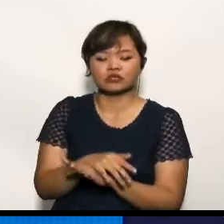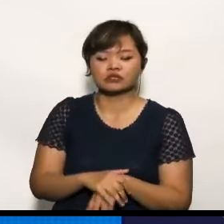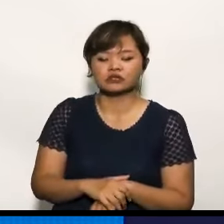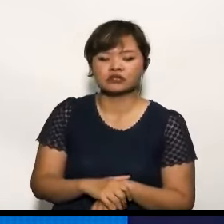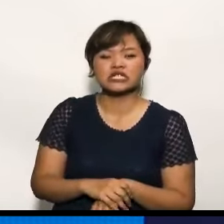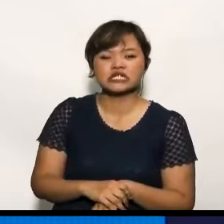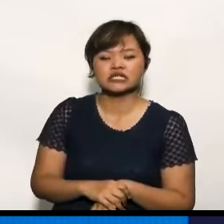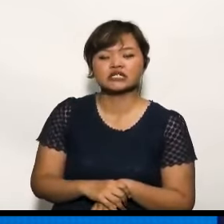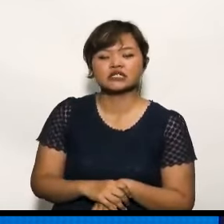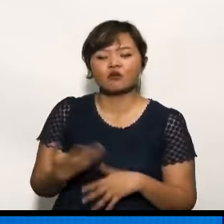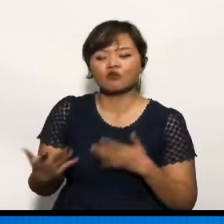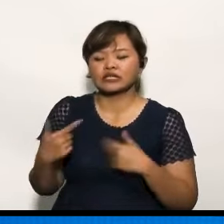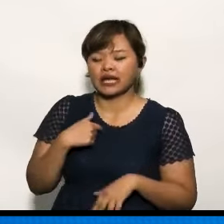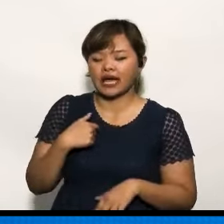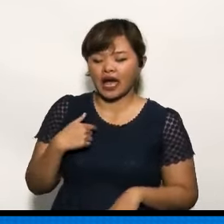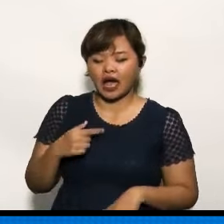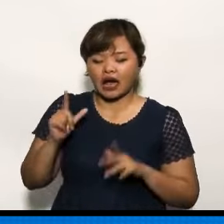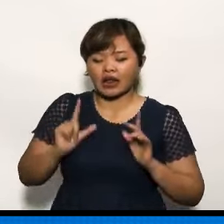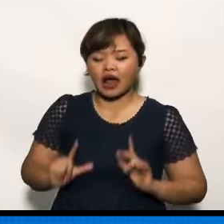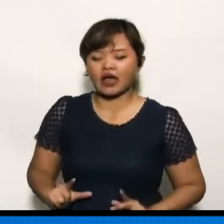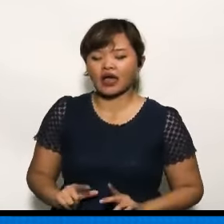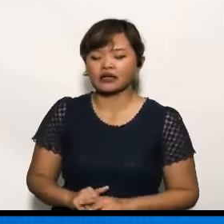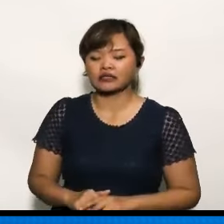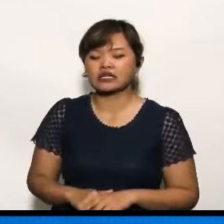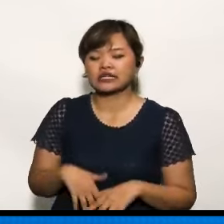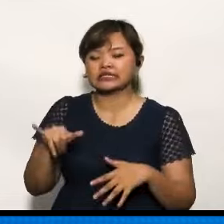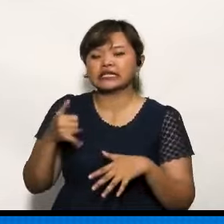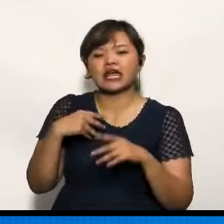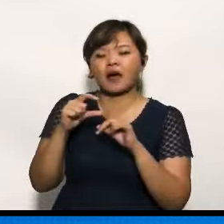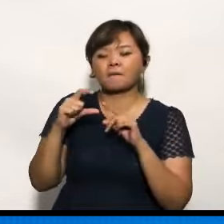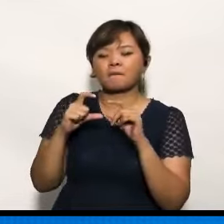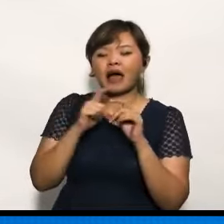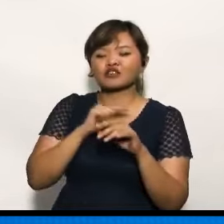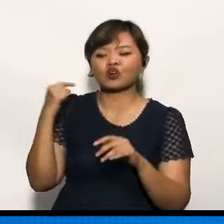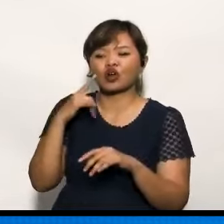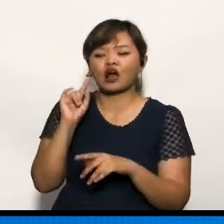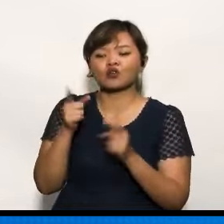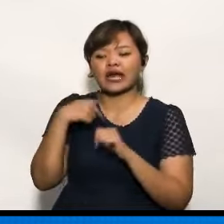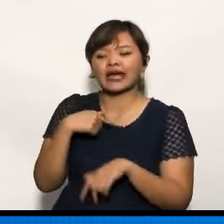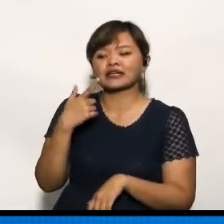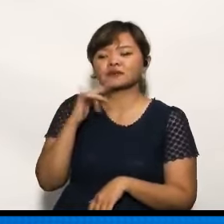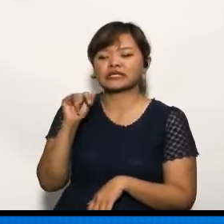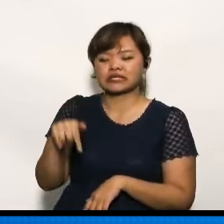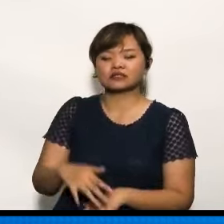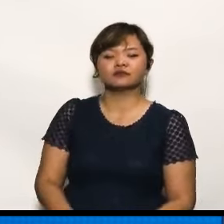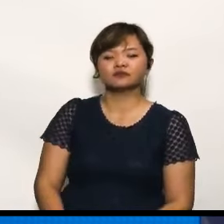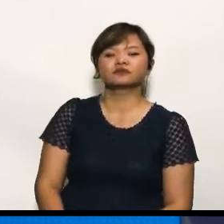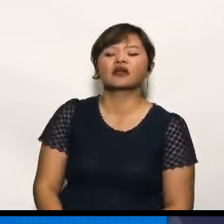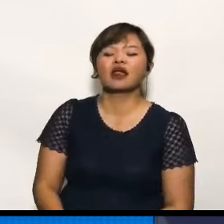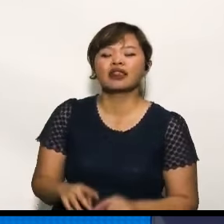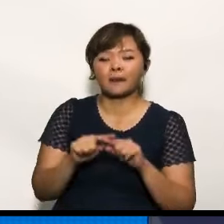I think I don't deserve. Kayaknya saya gak layak jadi seorang pastor kalau saya caranya kayak begini. But one thing that I learned